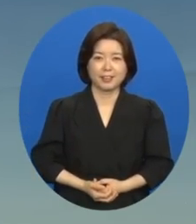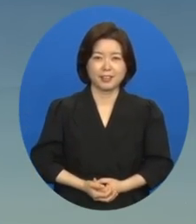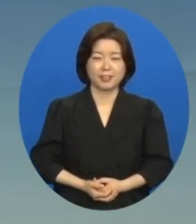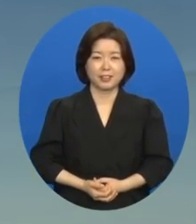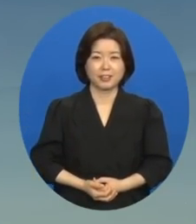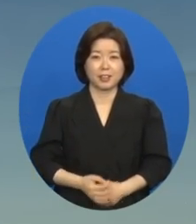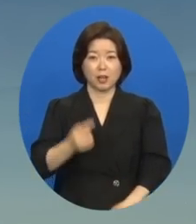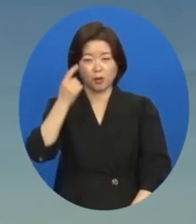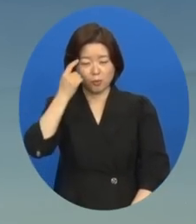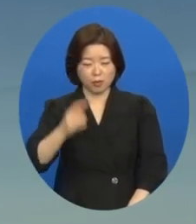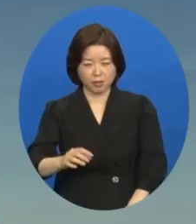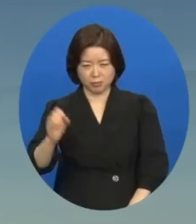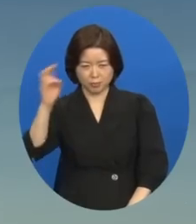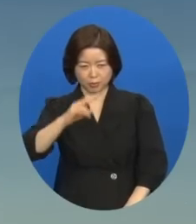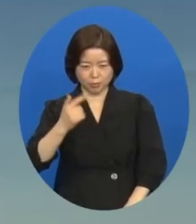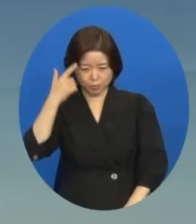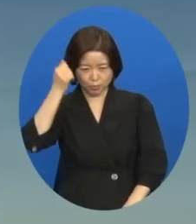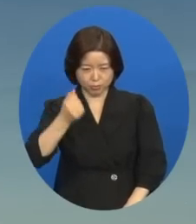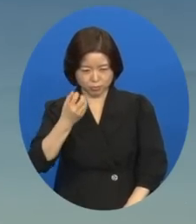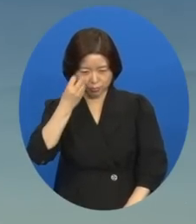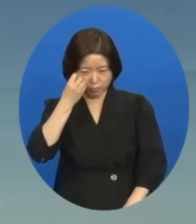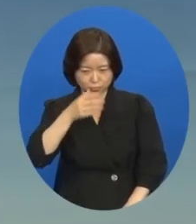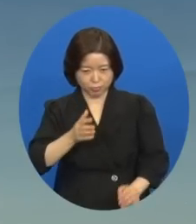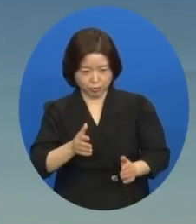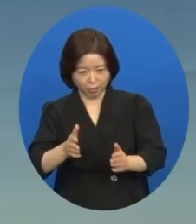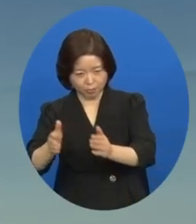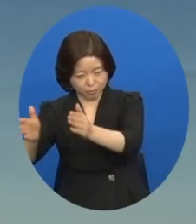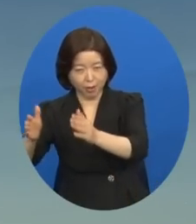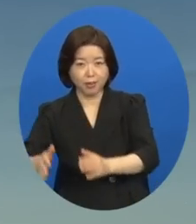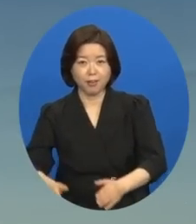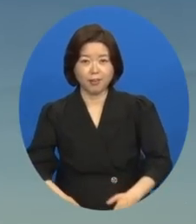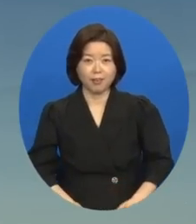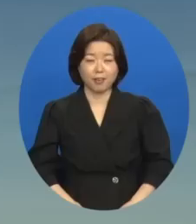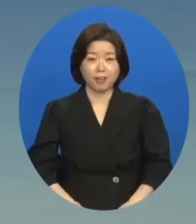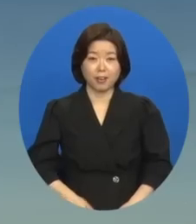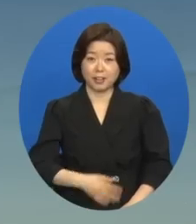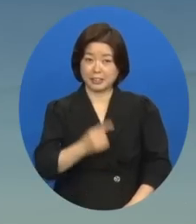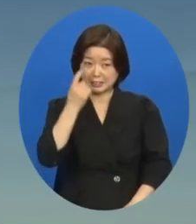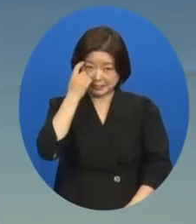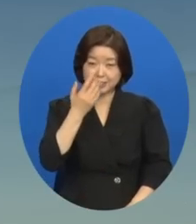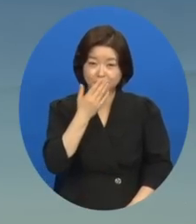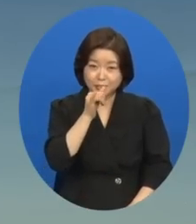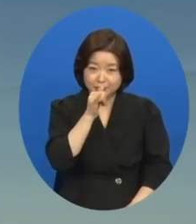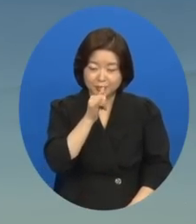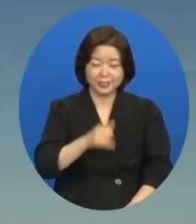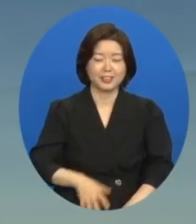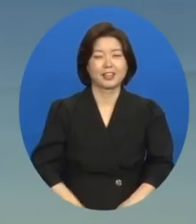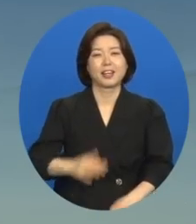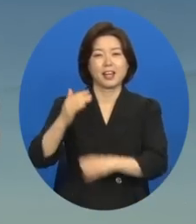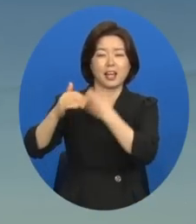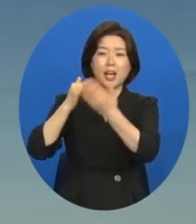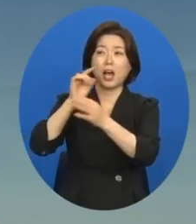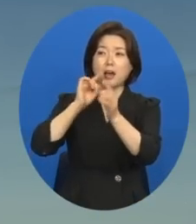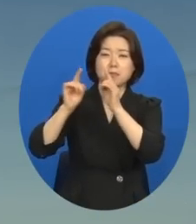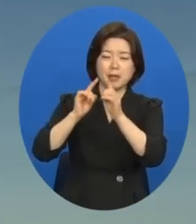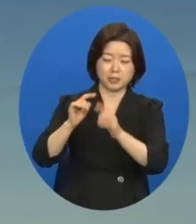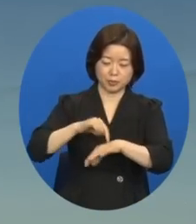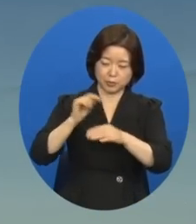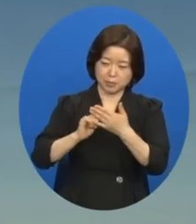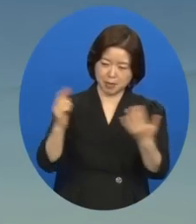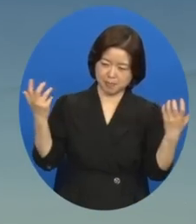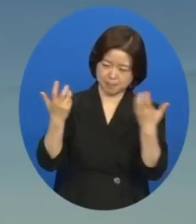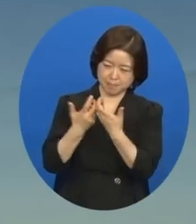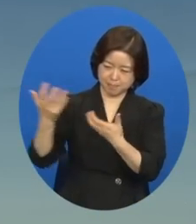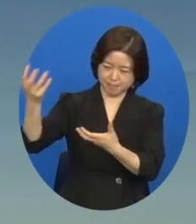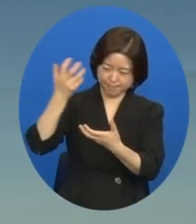왜 목사님 갑자기 좀 이상한 데로 가세요? 이렇게 말씀하신 분이 있겠지만 하나님의 말씀이 우리 마음을 가득 채우면